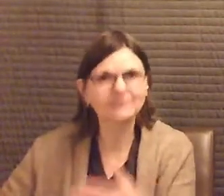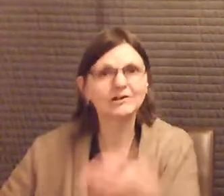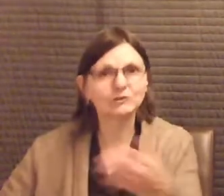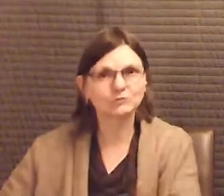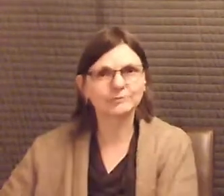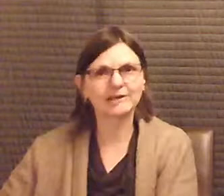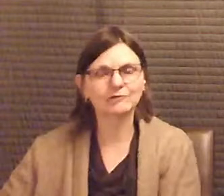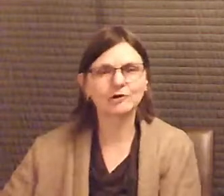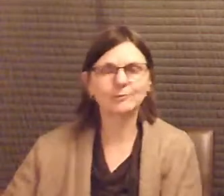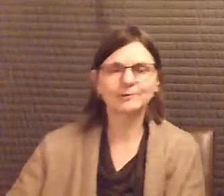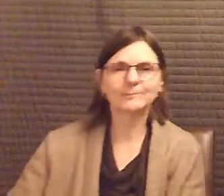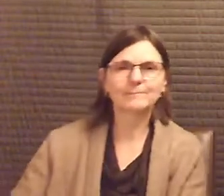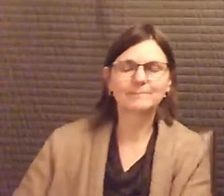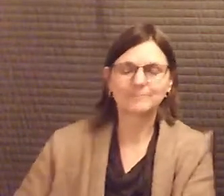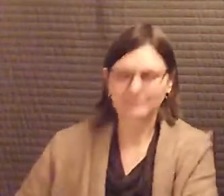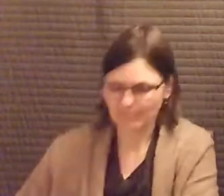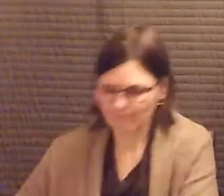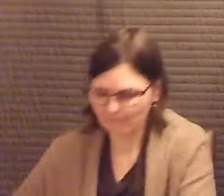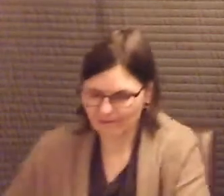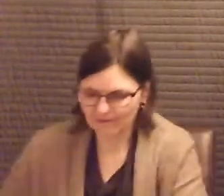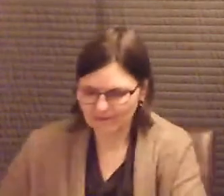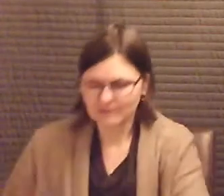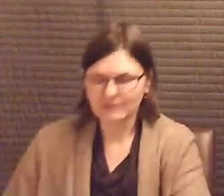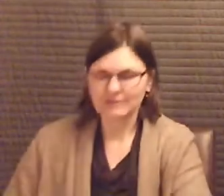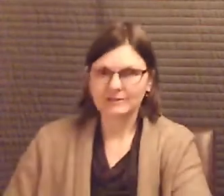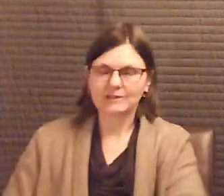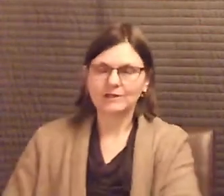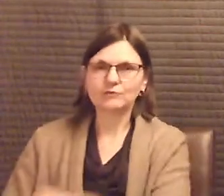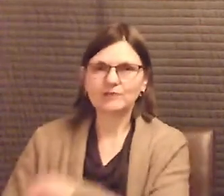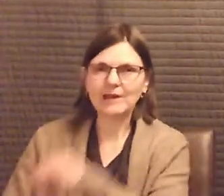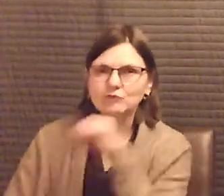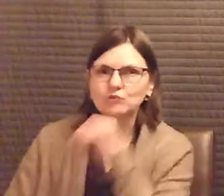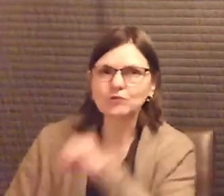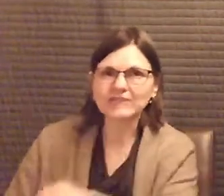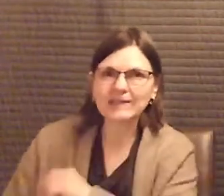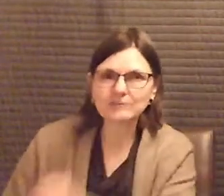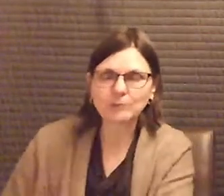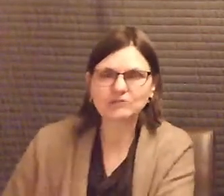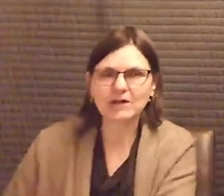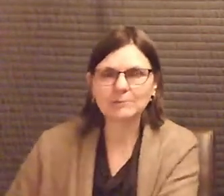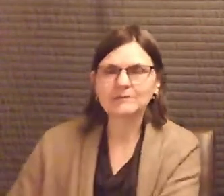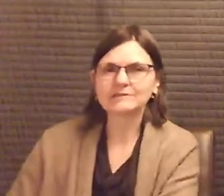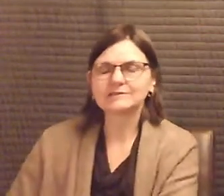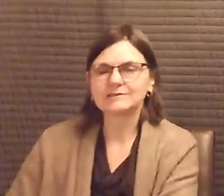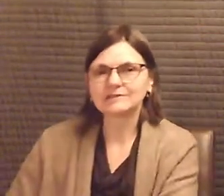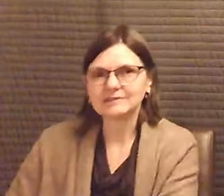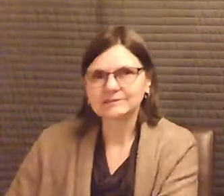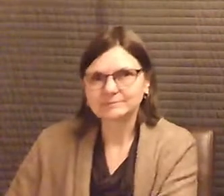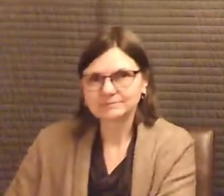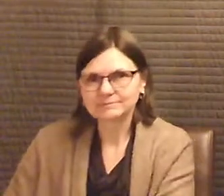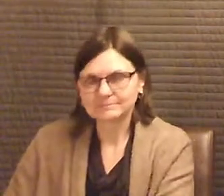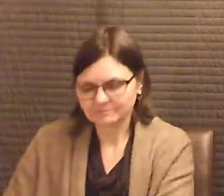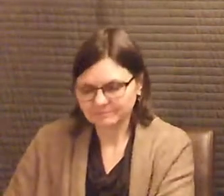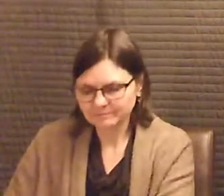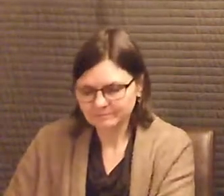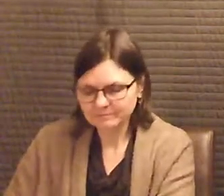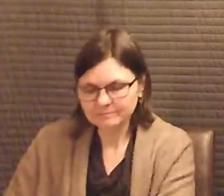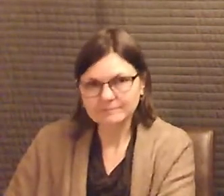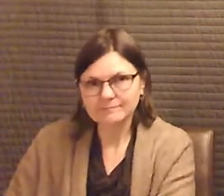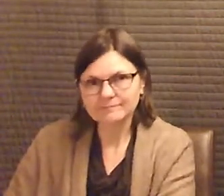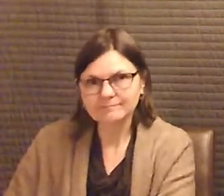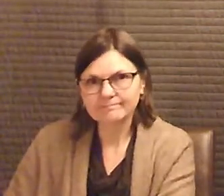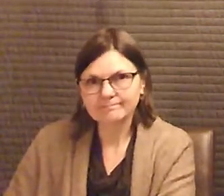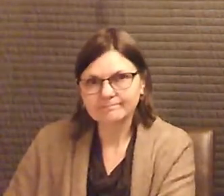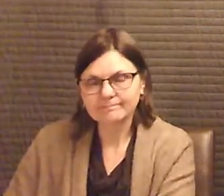is dan zeg ik wel zoeken maar even op de main target of this message voornaamste doel van deze boten voor church als jezus christ